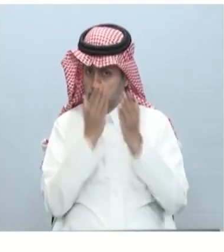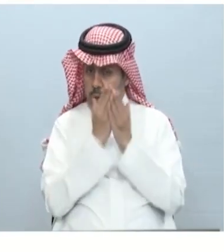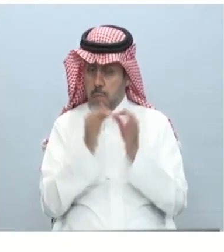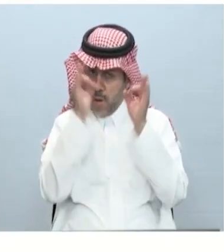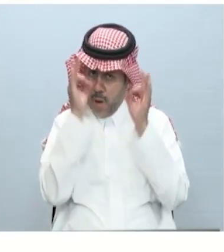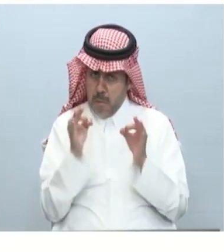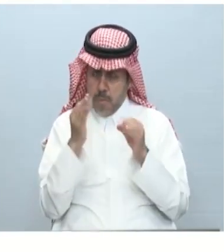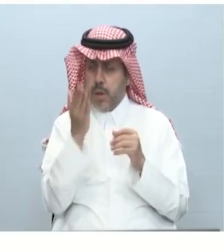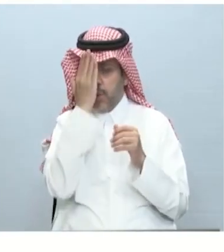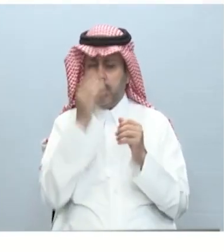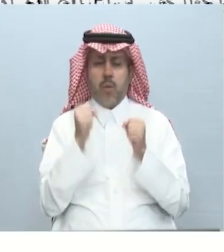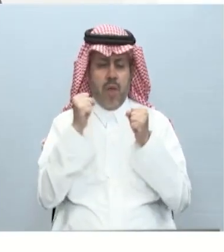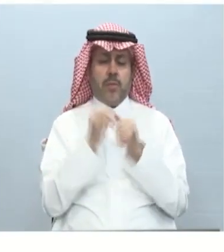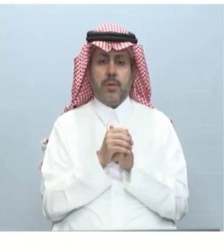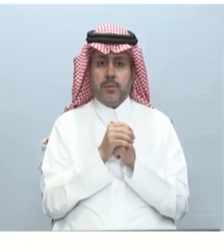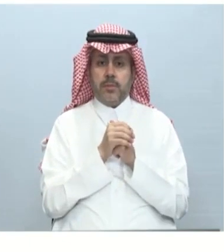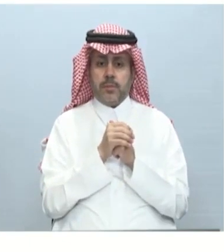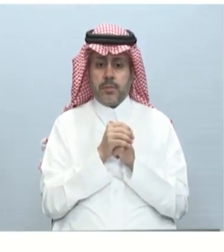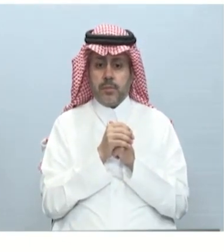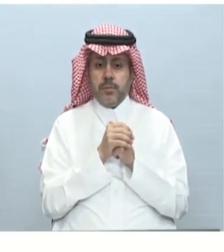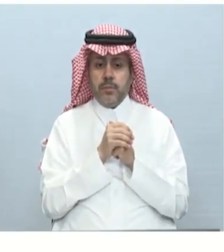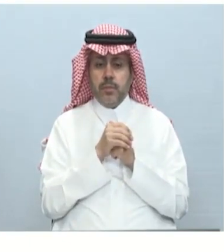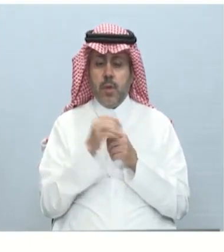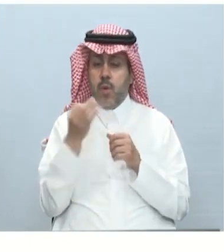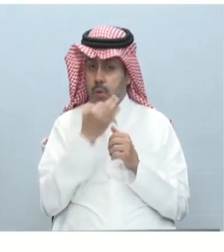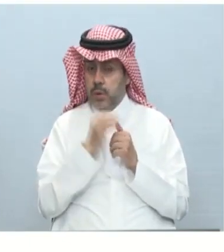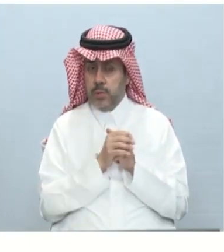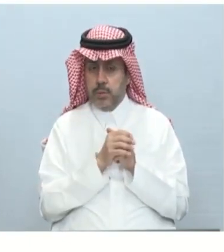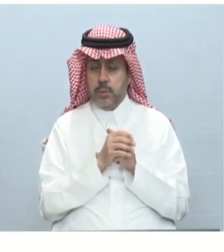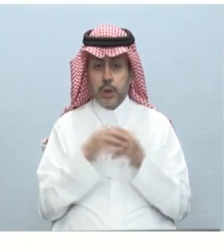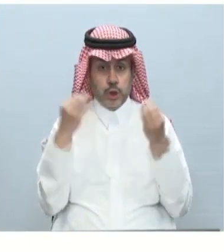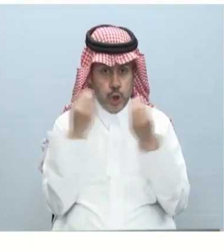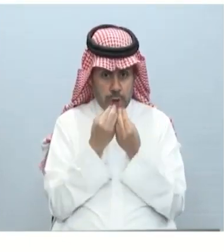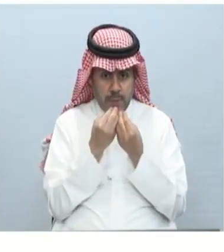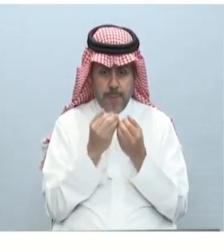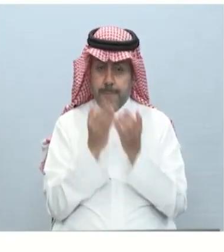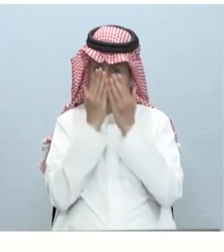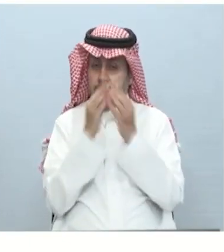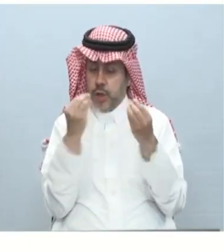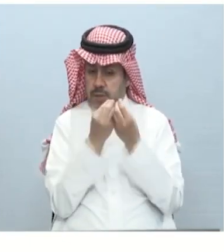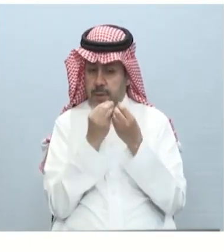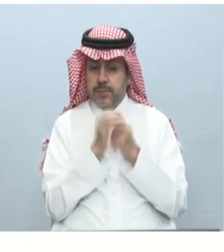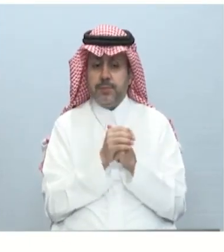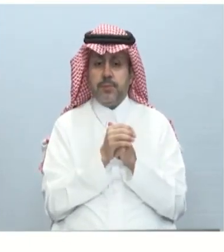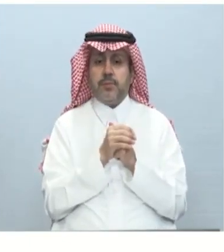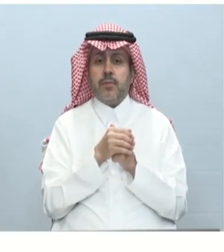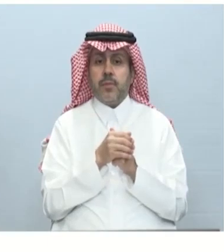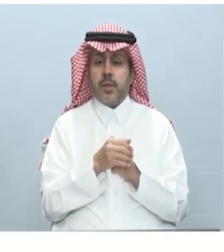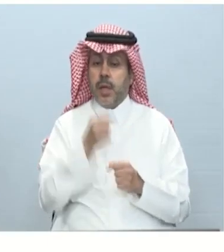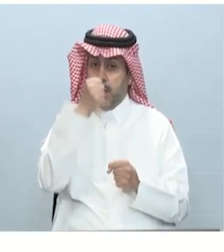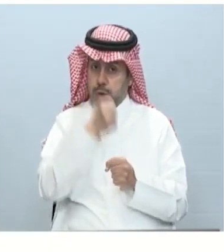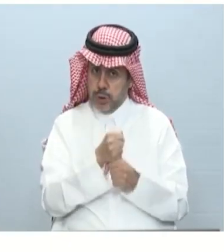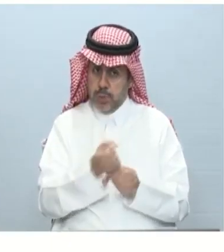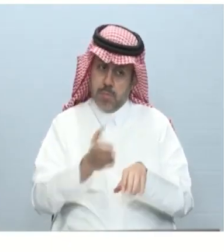اهم العبادات واعظمها وقلنا لكم لانها تجمع اشياء كثيره من هذه الاشياء الاعتماد على الله